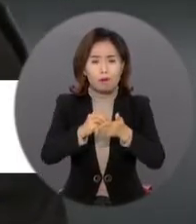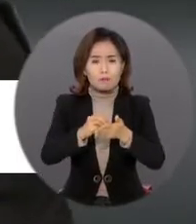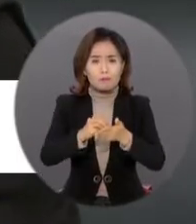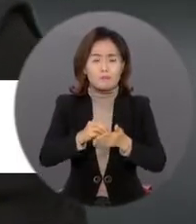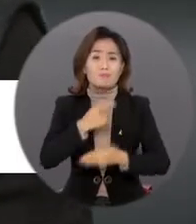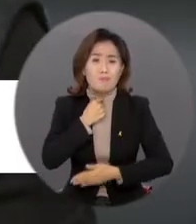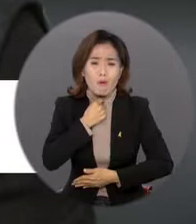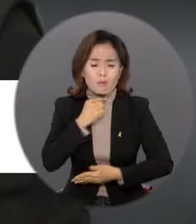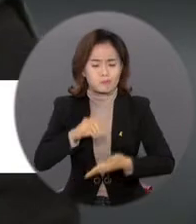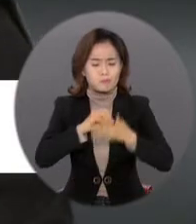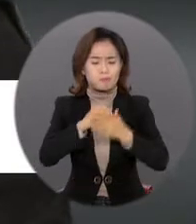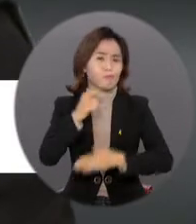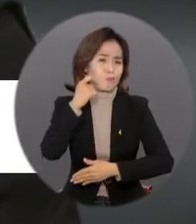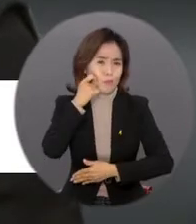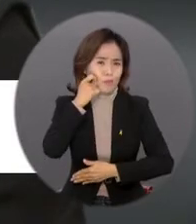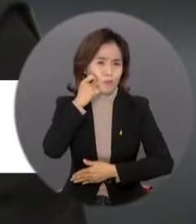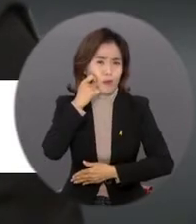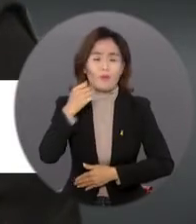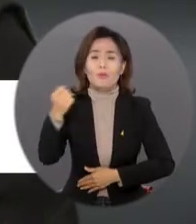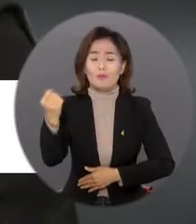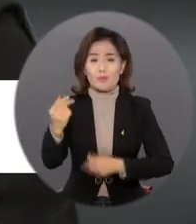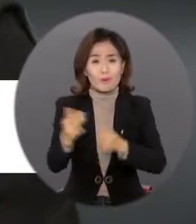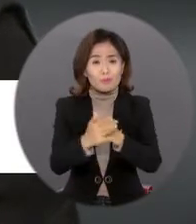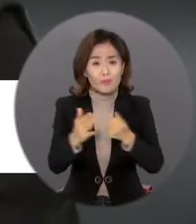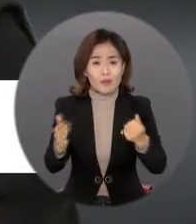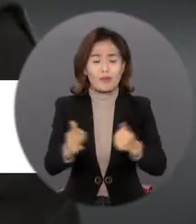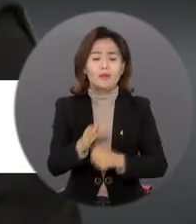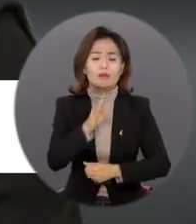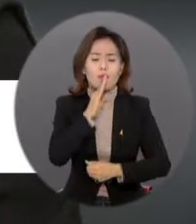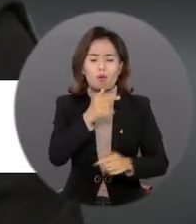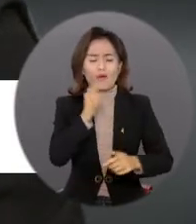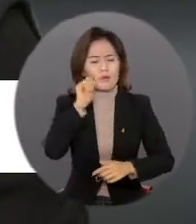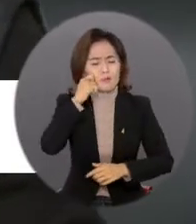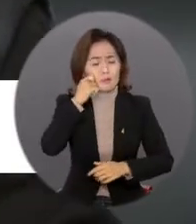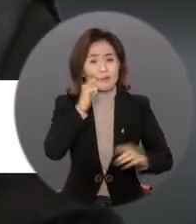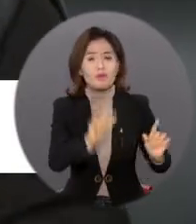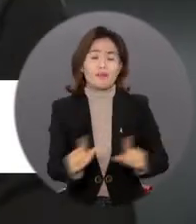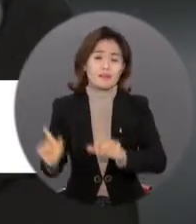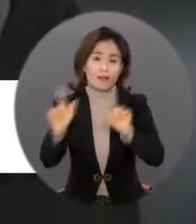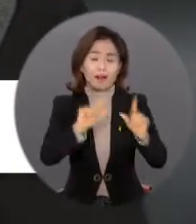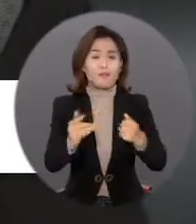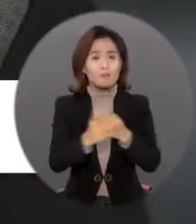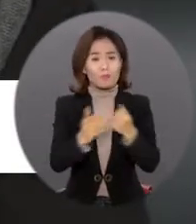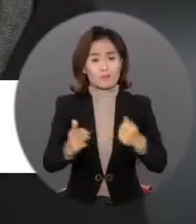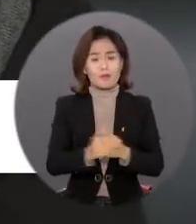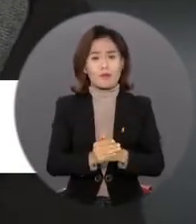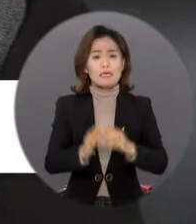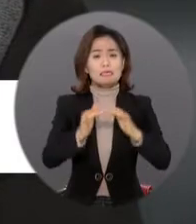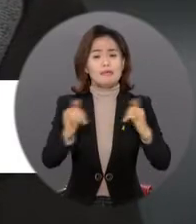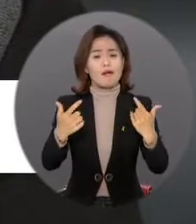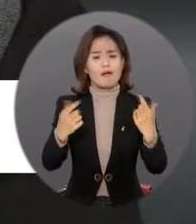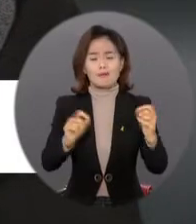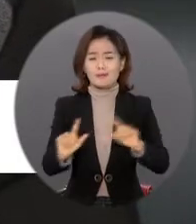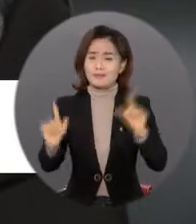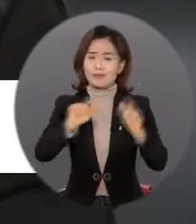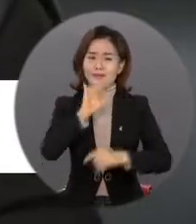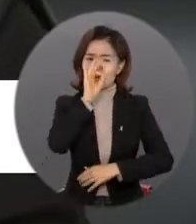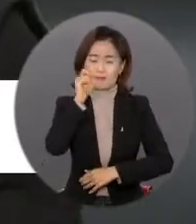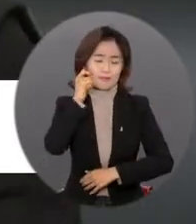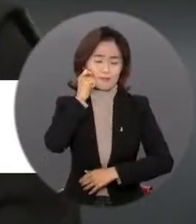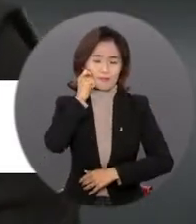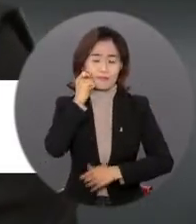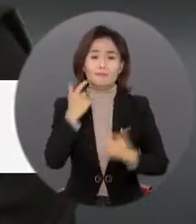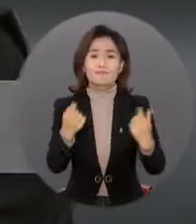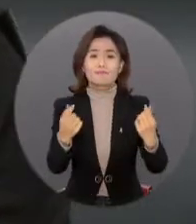있으니까 그렇게 참 살다 보니 왜 사람이 행세를 하고 살았어요? 사람 행세를